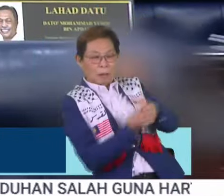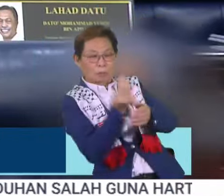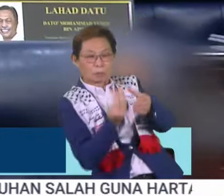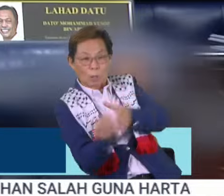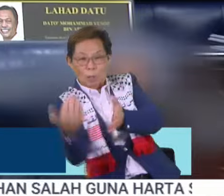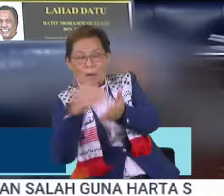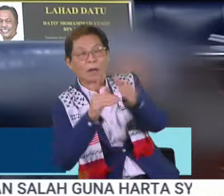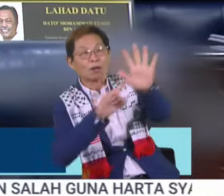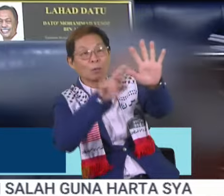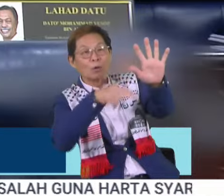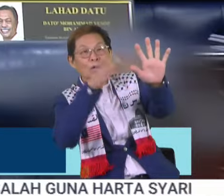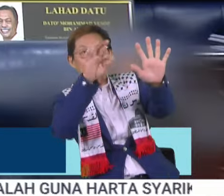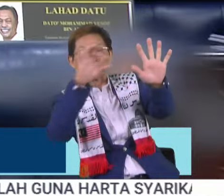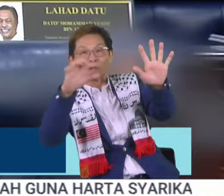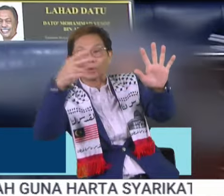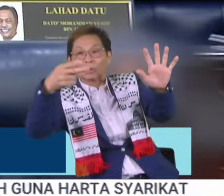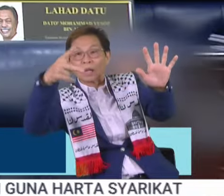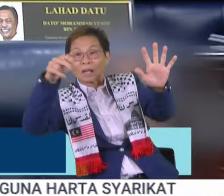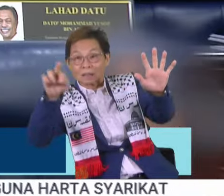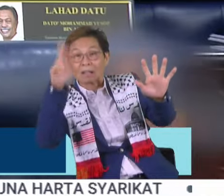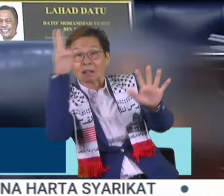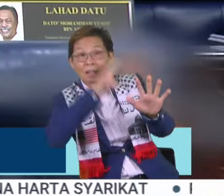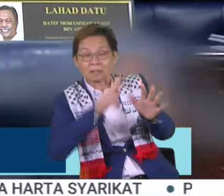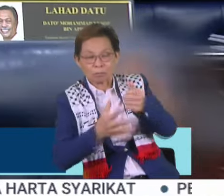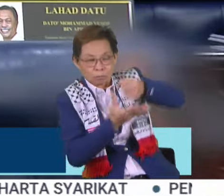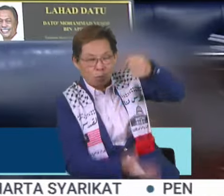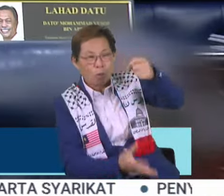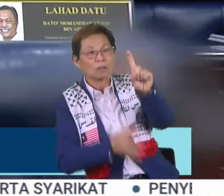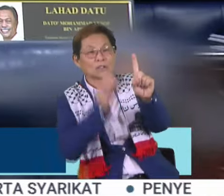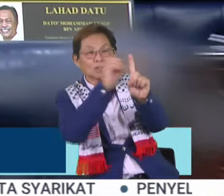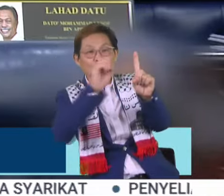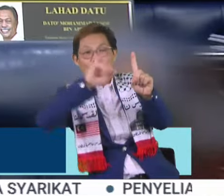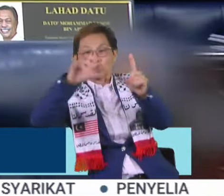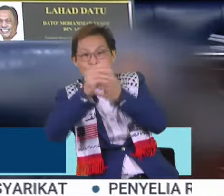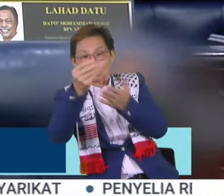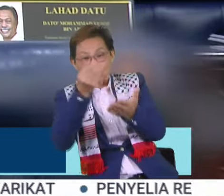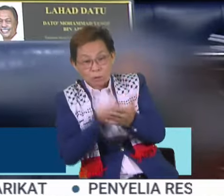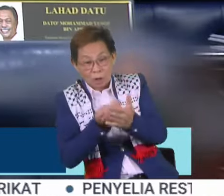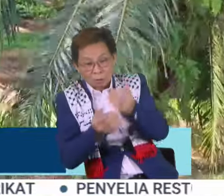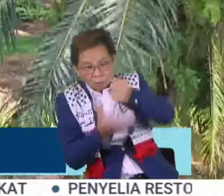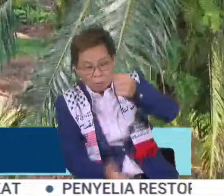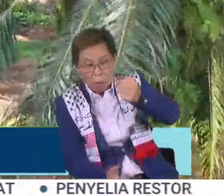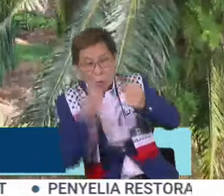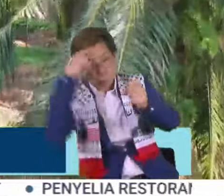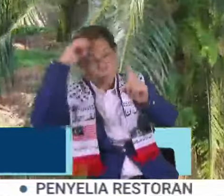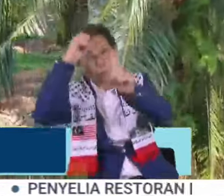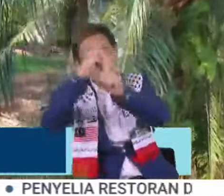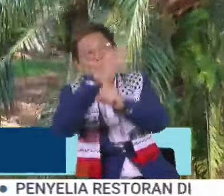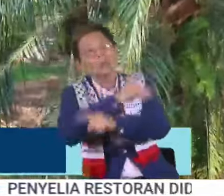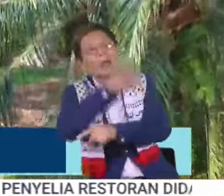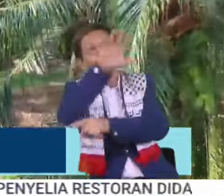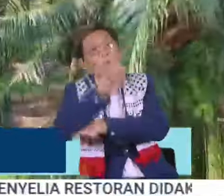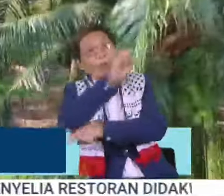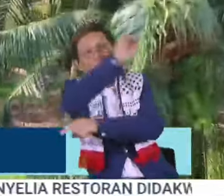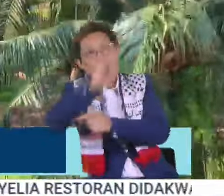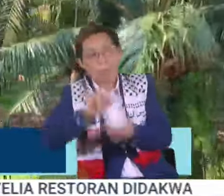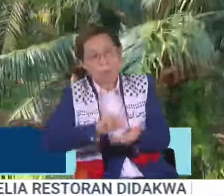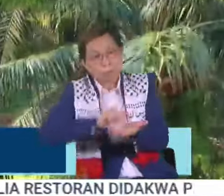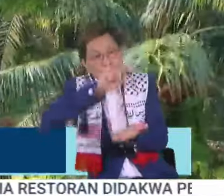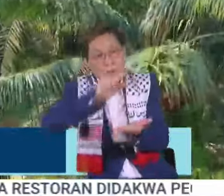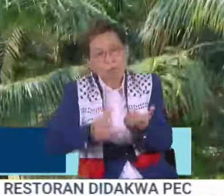semula 5,900 hektar. Kerajaan peruntuk RM100 juta untuk tujuan berkenaan dengan 50% dalam bentuk